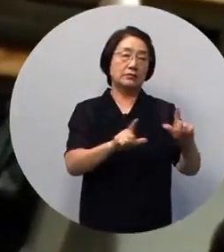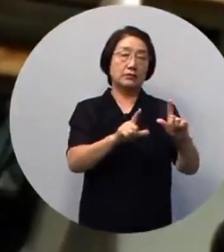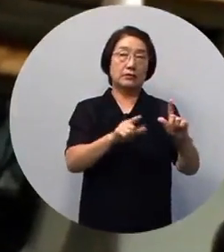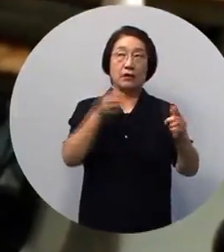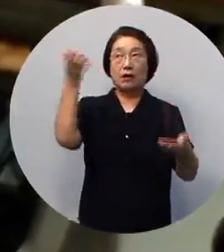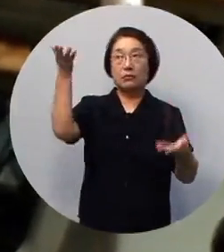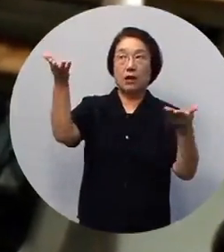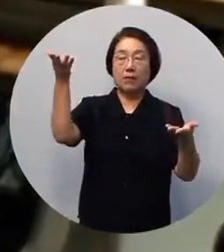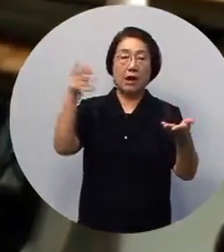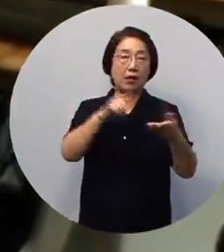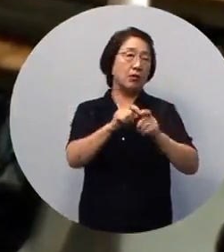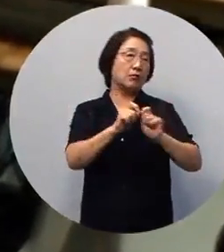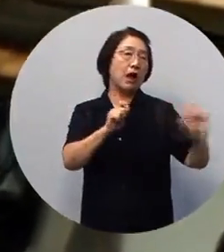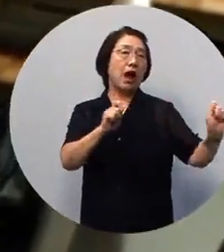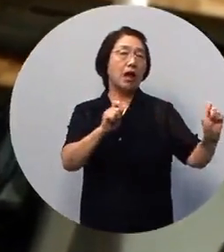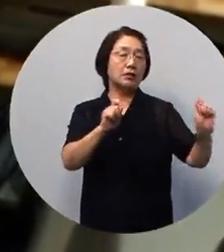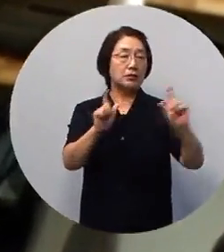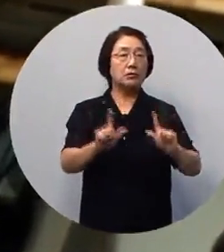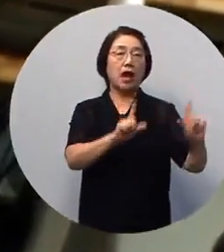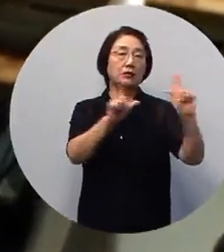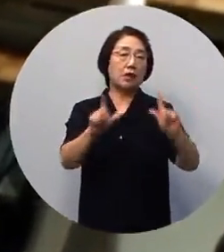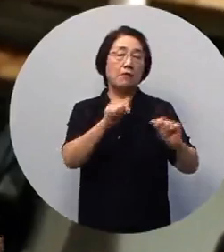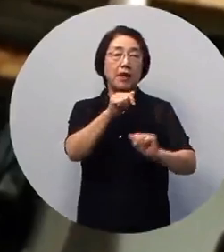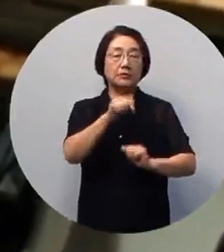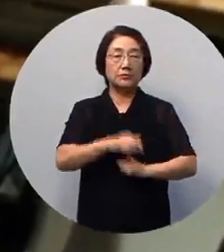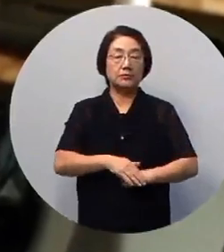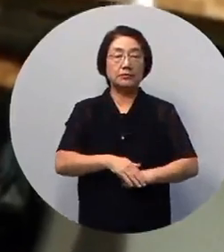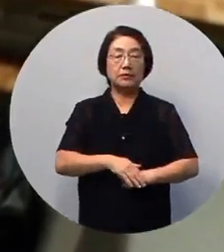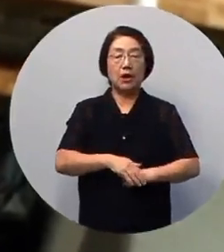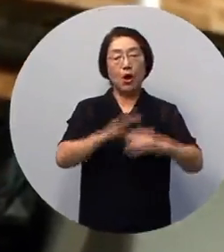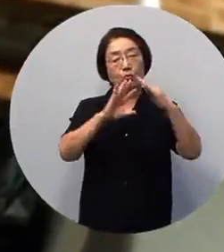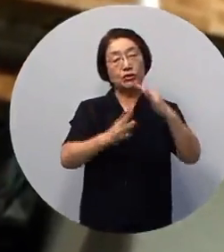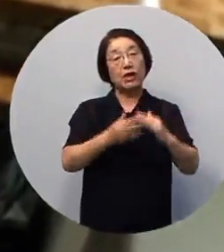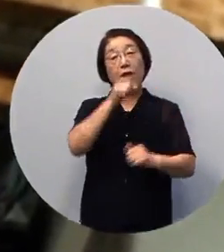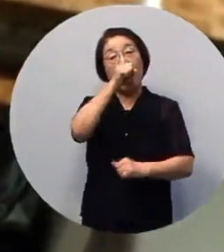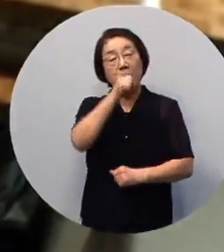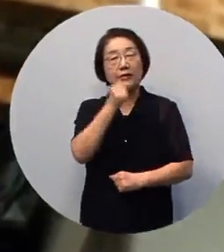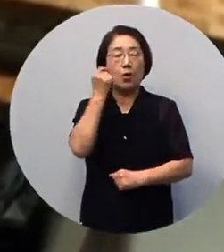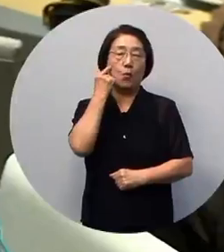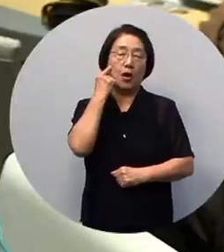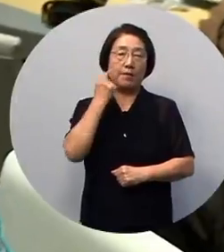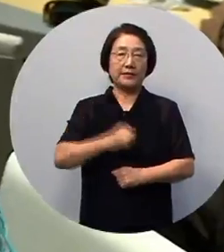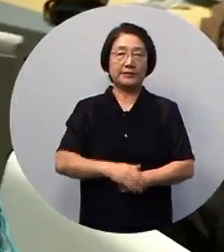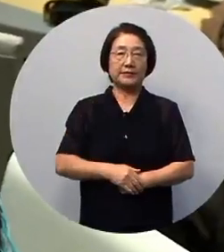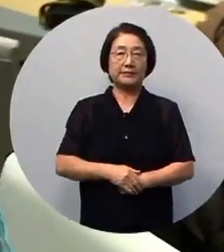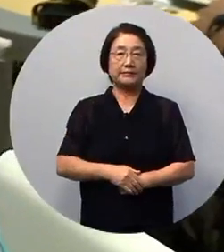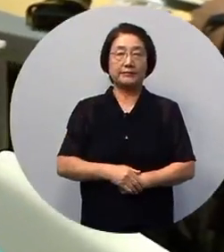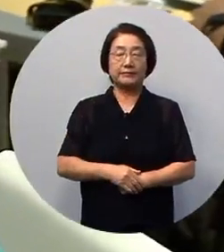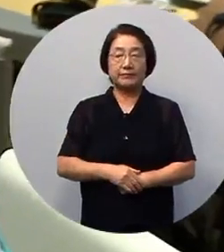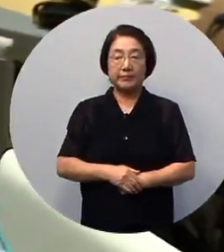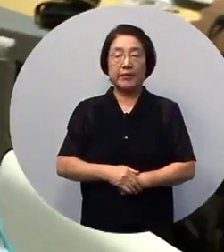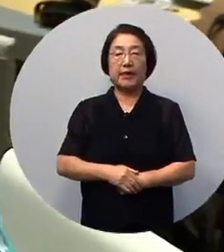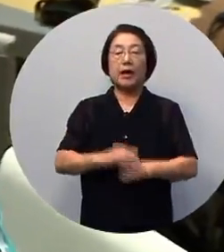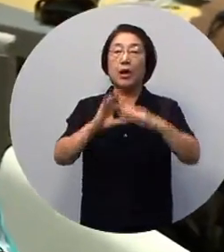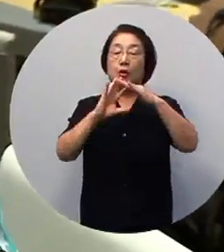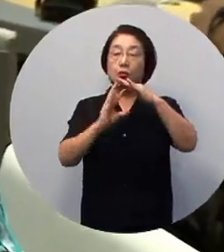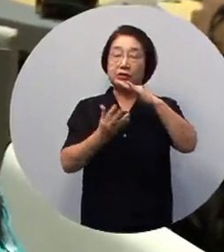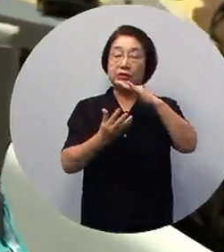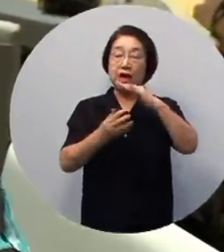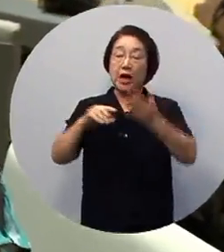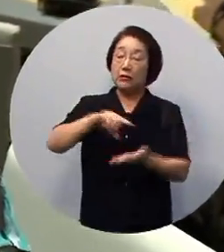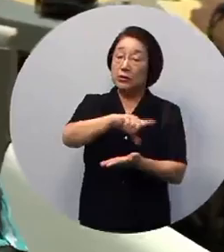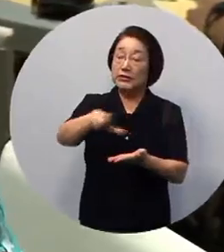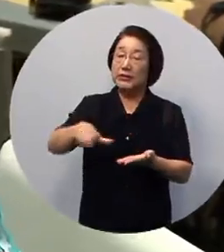長いで、やっぱしなかなか藤沢っていいなということでね。 地元だと当たり前だったこと